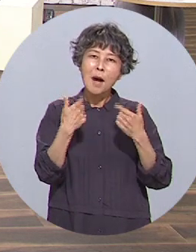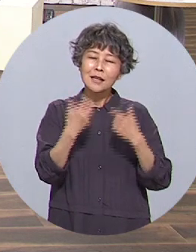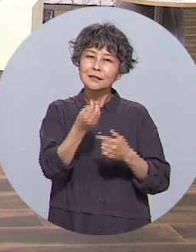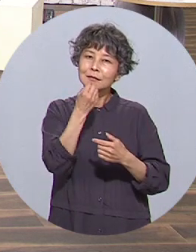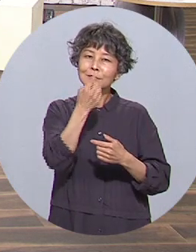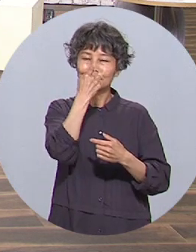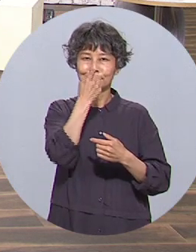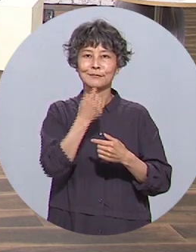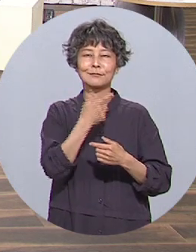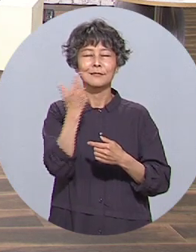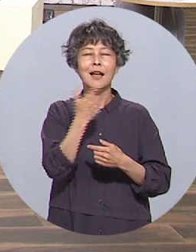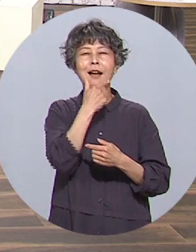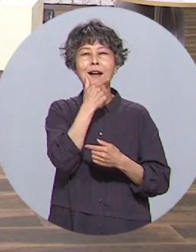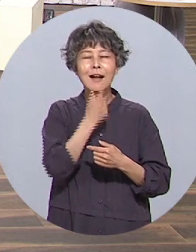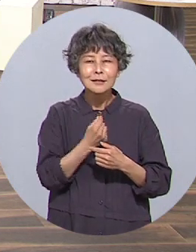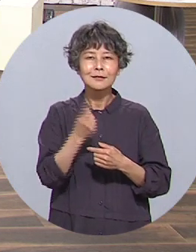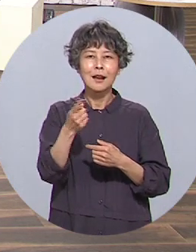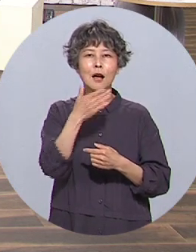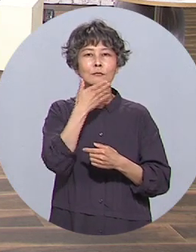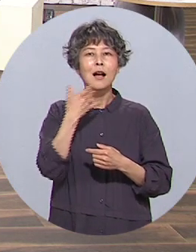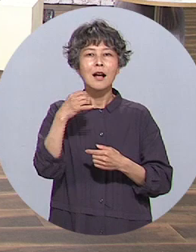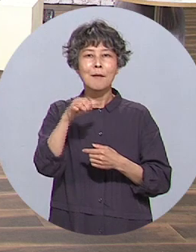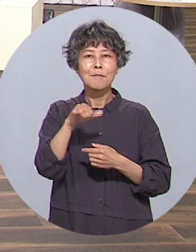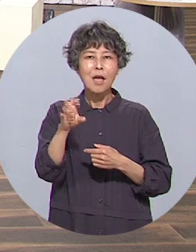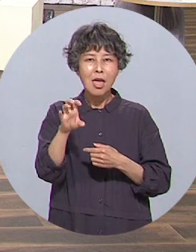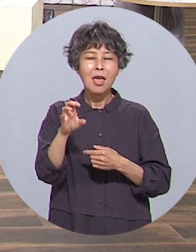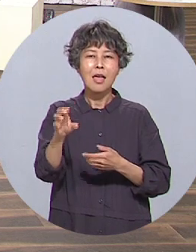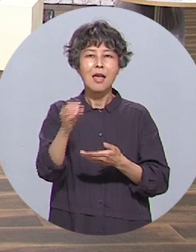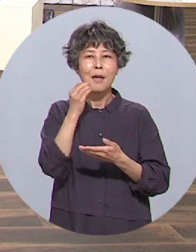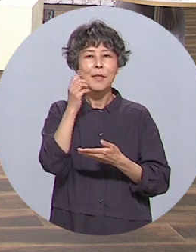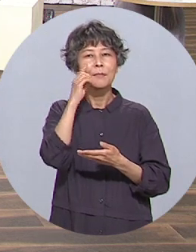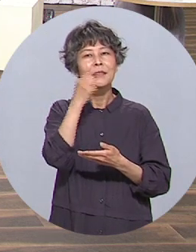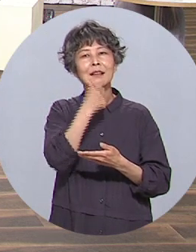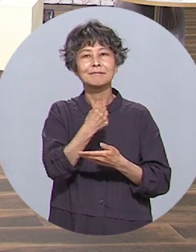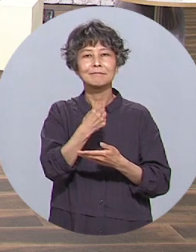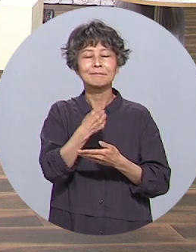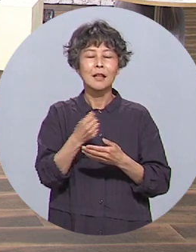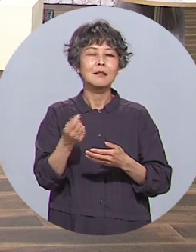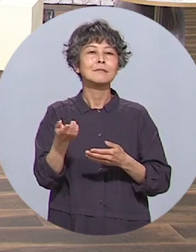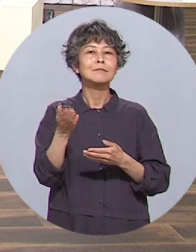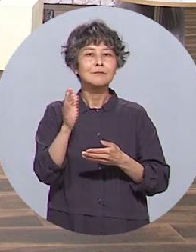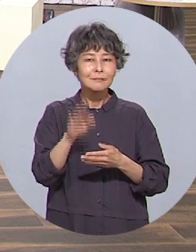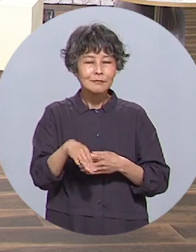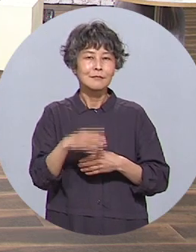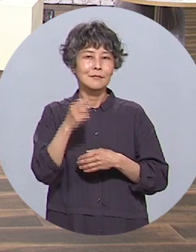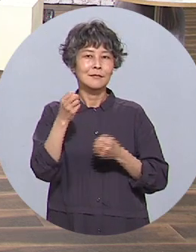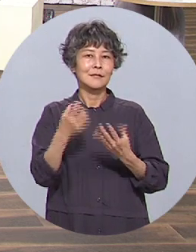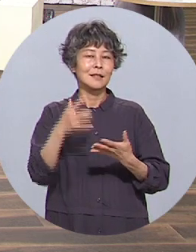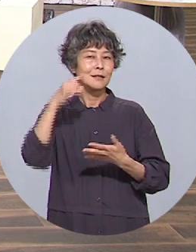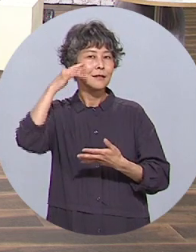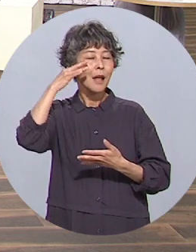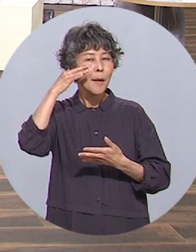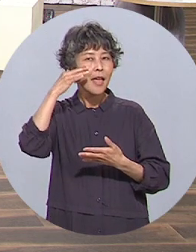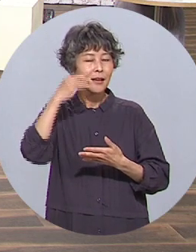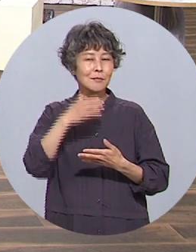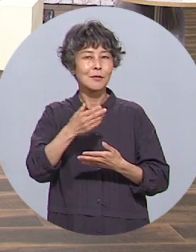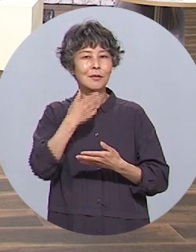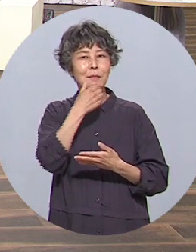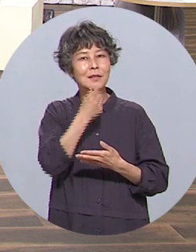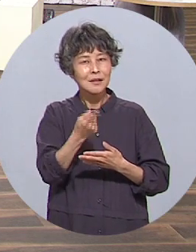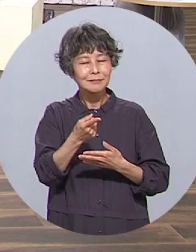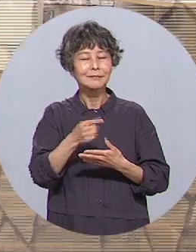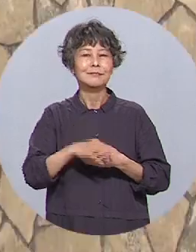くらい大好きなので、ね、ちょっと食べてみたいですね。 あとやっぱり新玉ねぎもね、あれポン酢で食べてるのも美味しそうでした